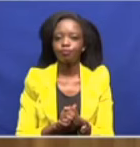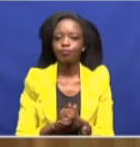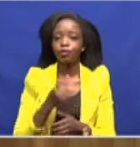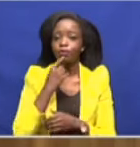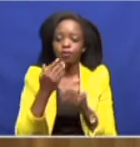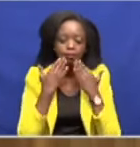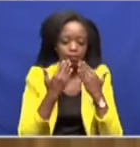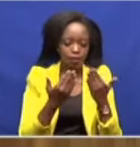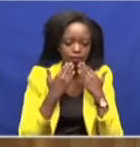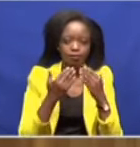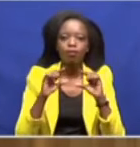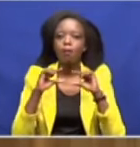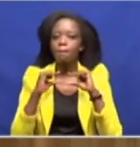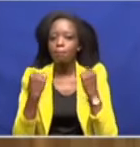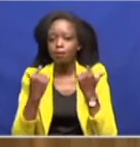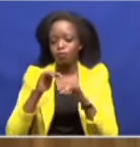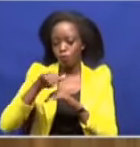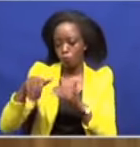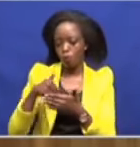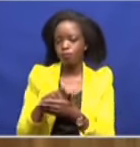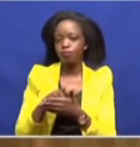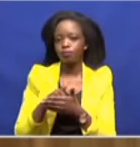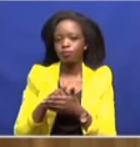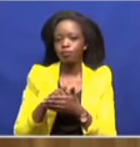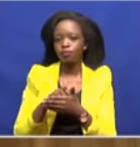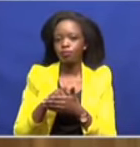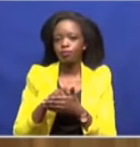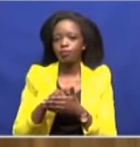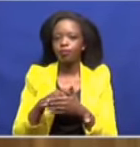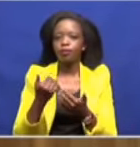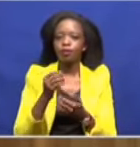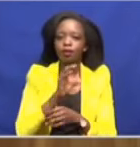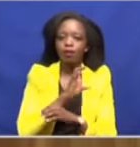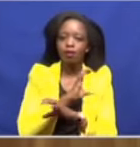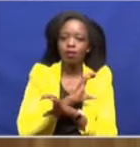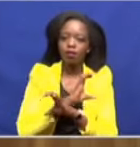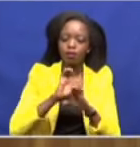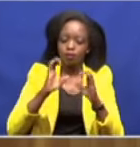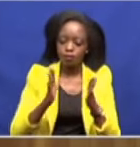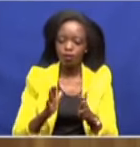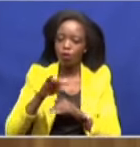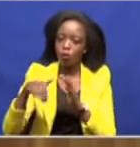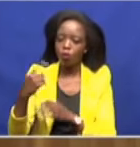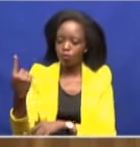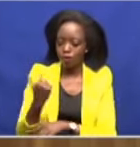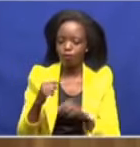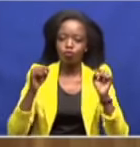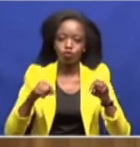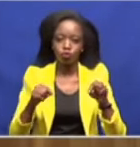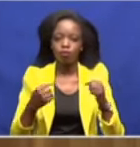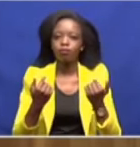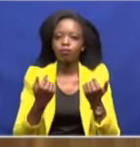Tunasema ni asante kwa mapadre wetu, deacon, na Wakristo wote ambao waliweza kufika hapa siku ya leo ili